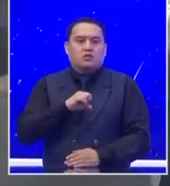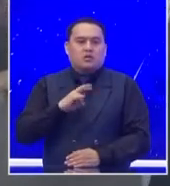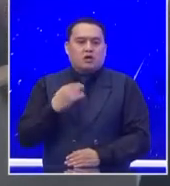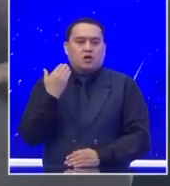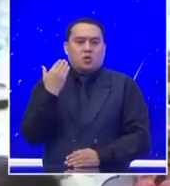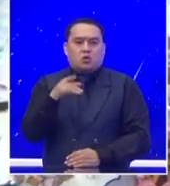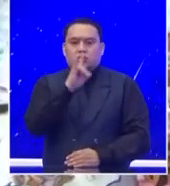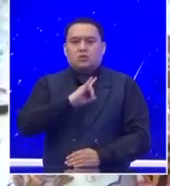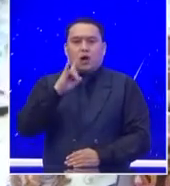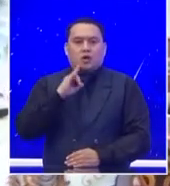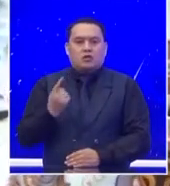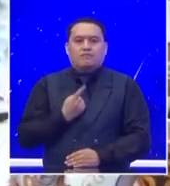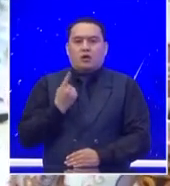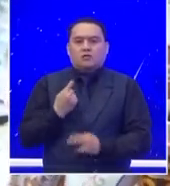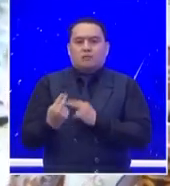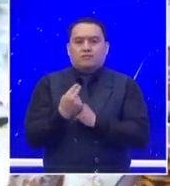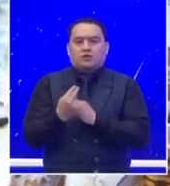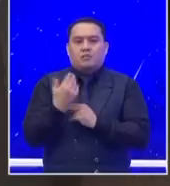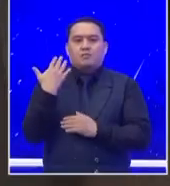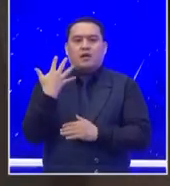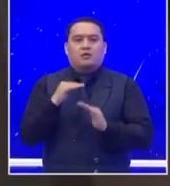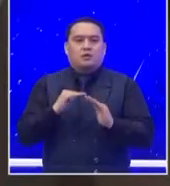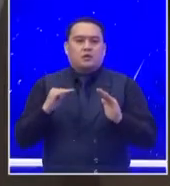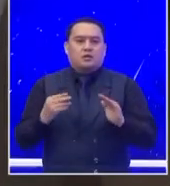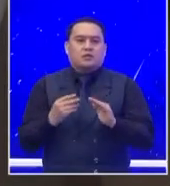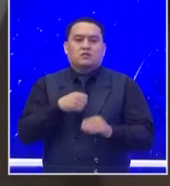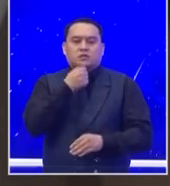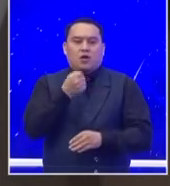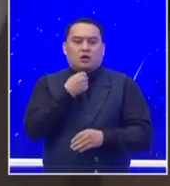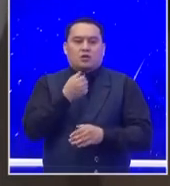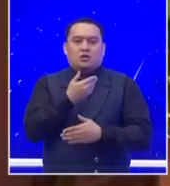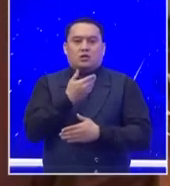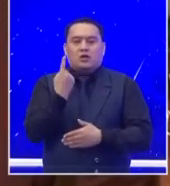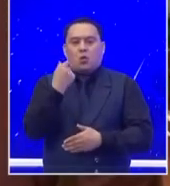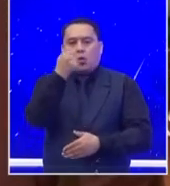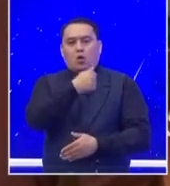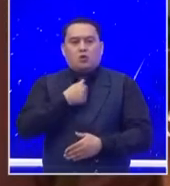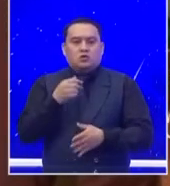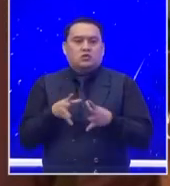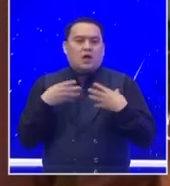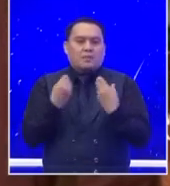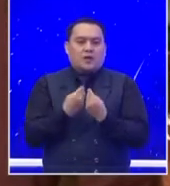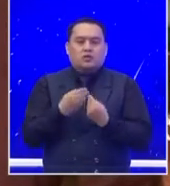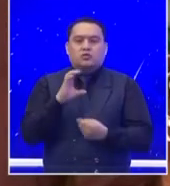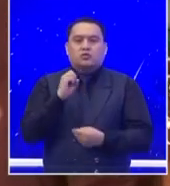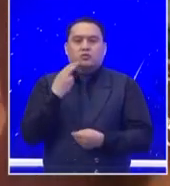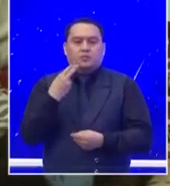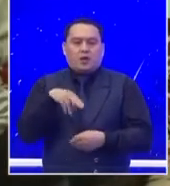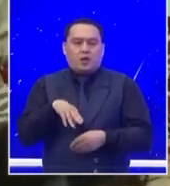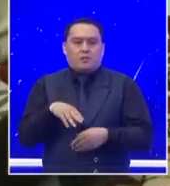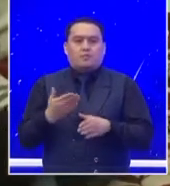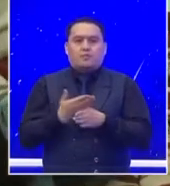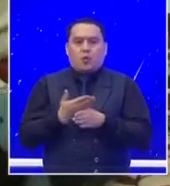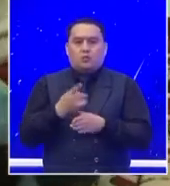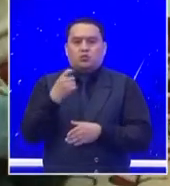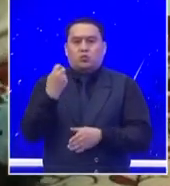Шалгабаеву. Женщина одна воспитывает пятерых детей. Старшему 12, младшему нет и года. Живет семья лишь на адрес на социальную помощь в